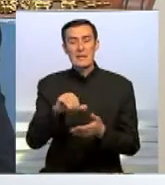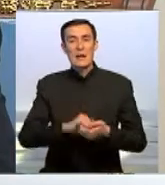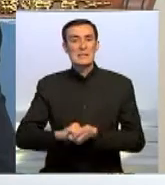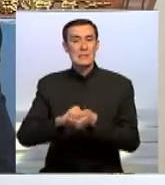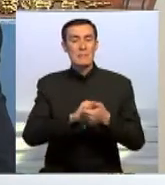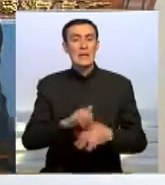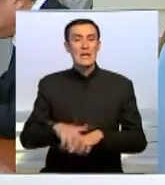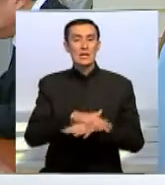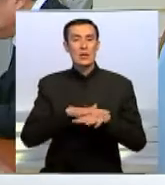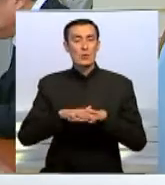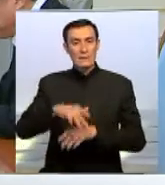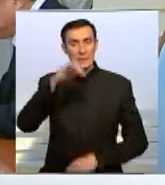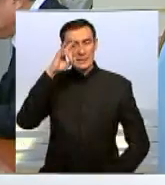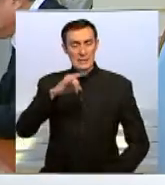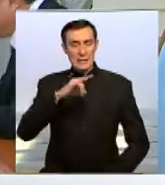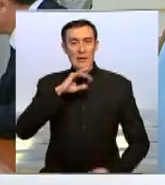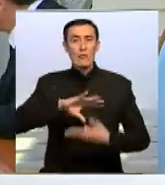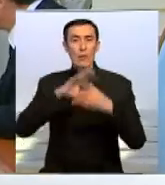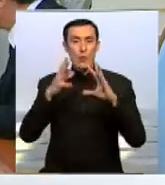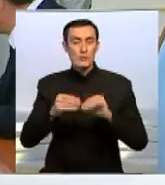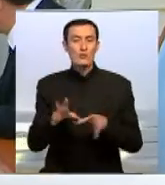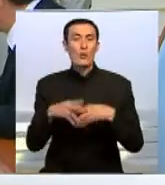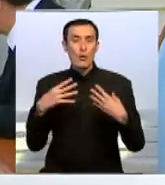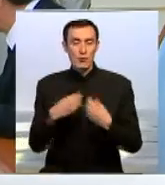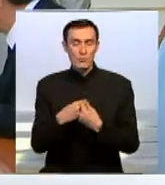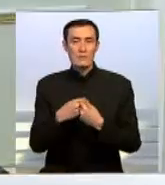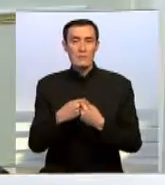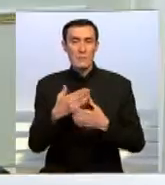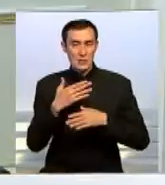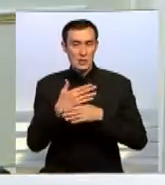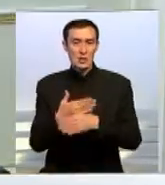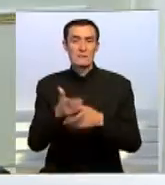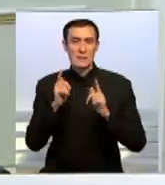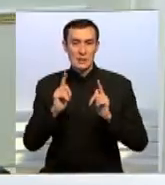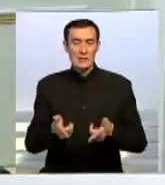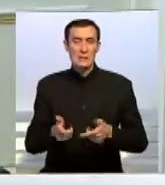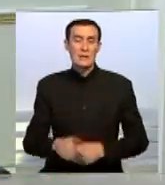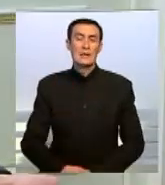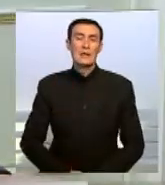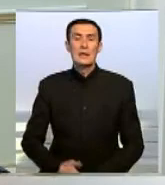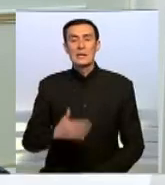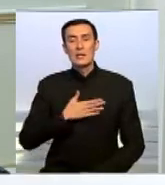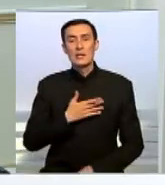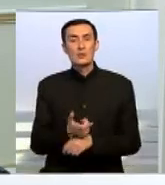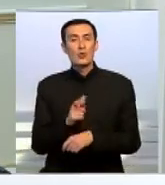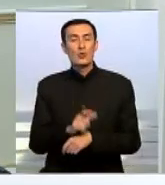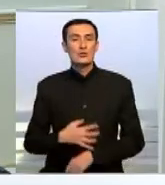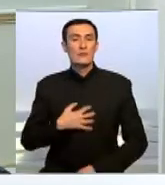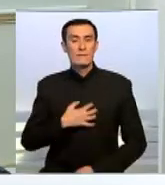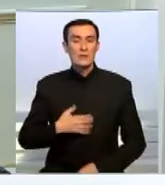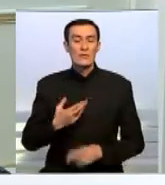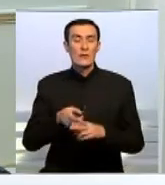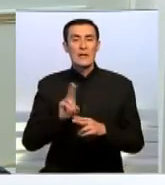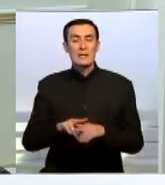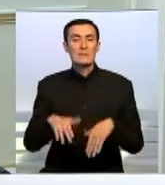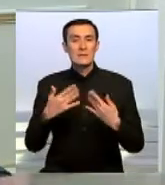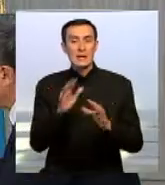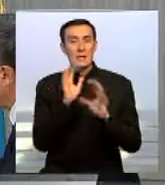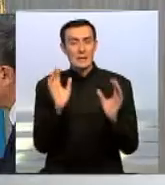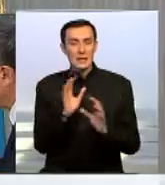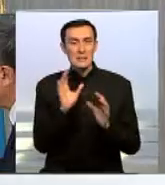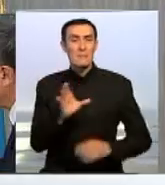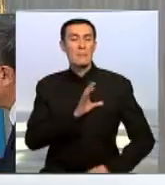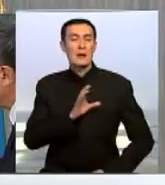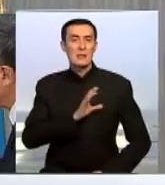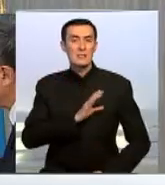Ассамблеи народа Казахстана. В целом общество поддерживает. Для нас очень важно, что в представленном варианте сохраняется все